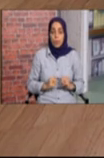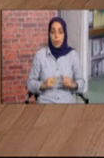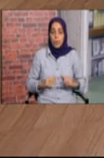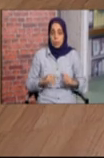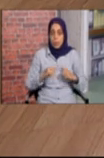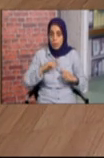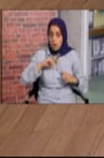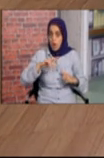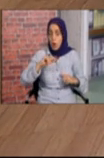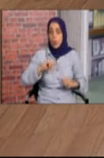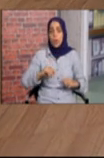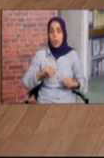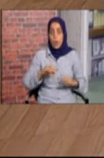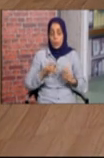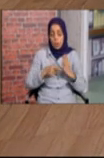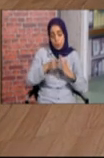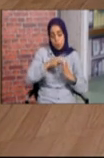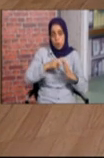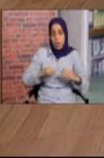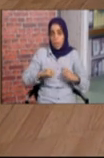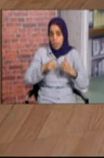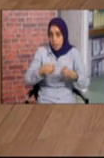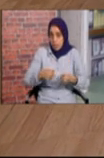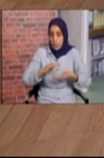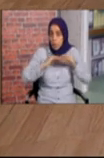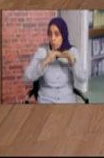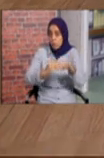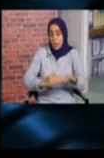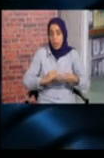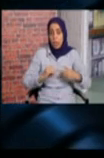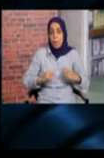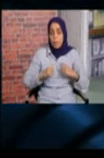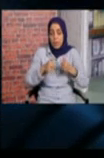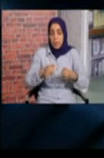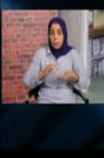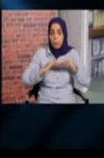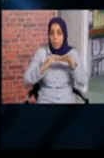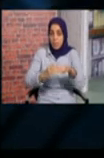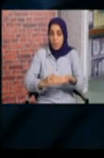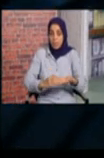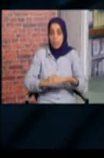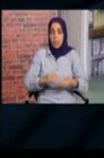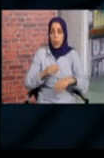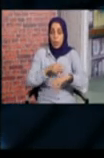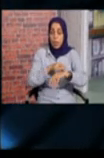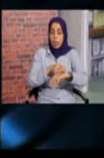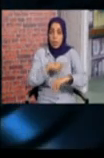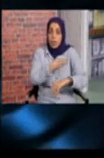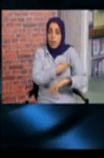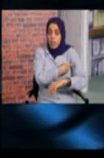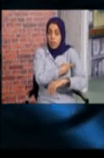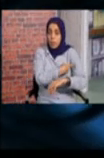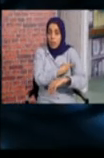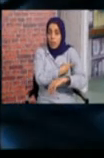اسمحي لي استعرض بشكل سريع جدا الخدمات اللي بيقدمها الصندوق. احنا بنقدم حزمه من الخدمات لمرضى الادمان، يمكن